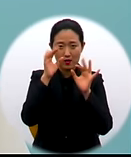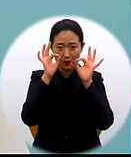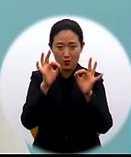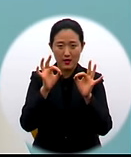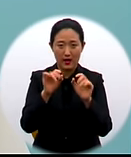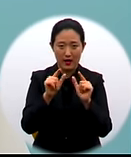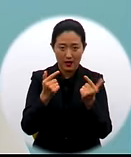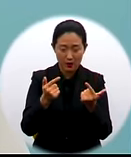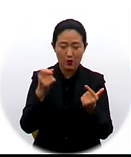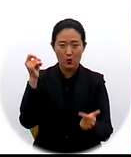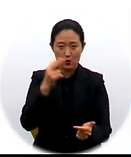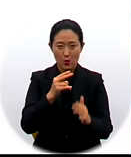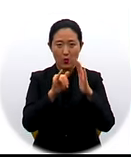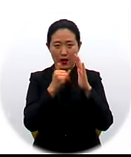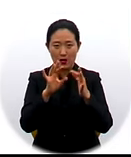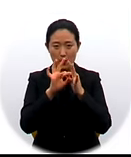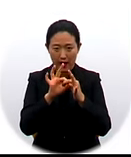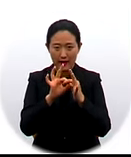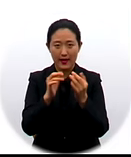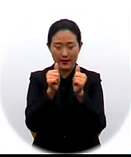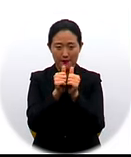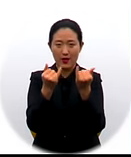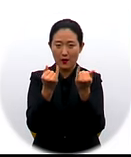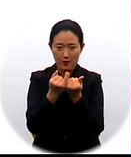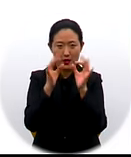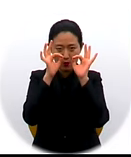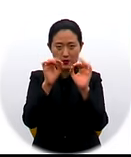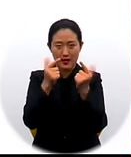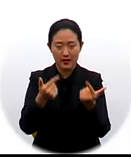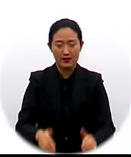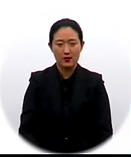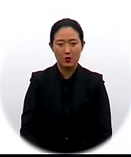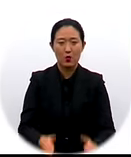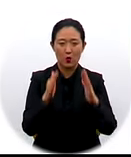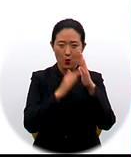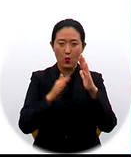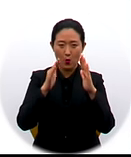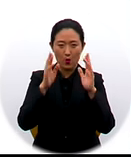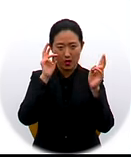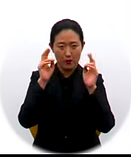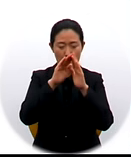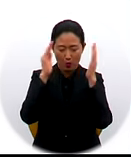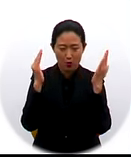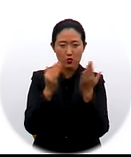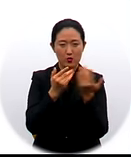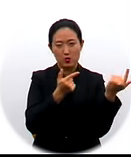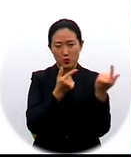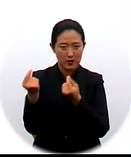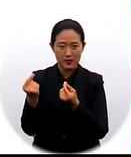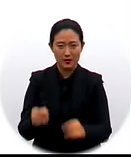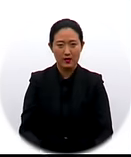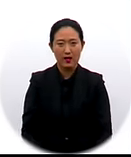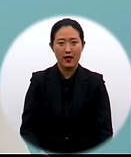되는 경우가 많습니다. 채용 시장에서 또 다른 트렌드 중에는 블라인드 채용이에요. 말 그대로 직무 역량과 무관한 성별,